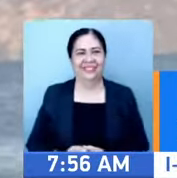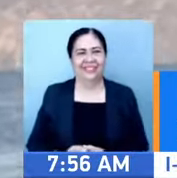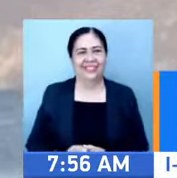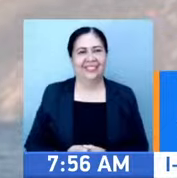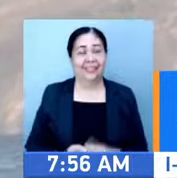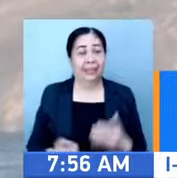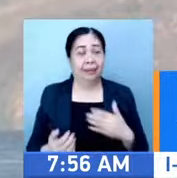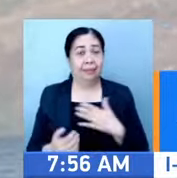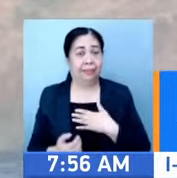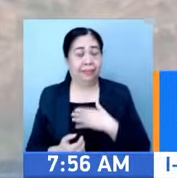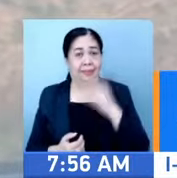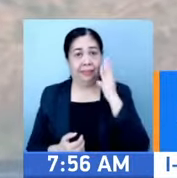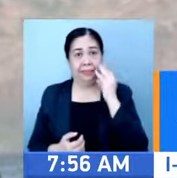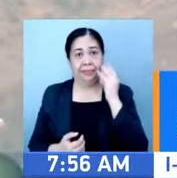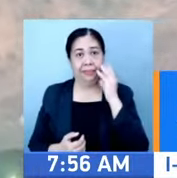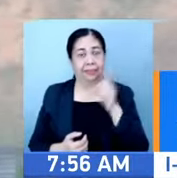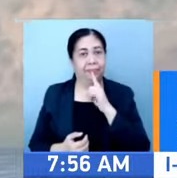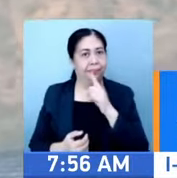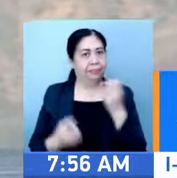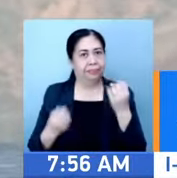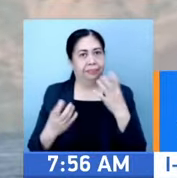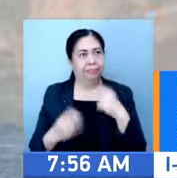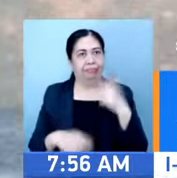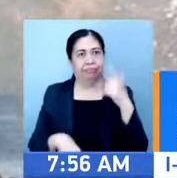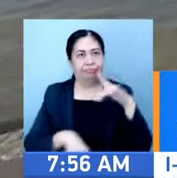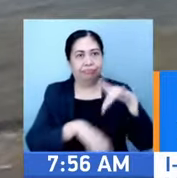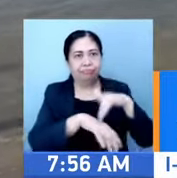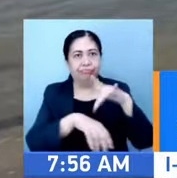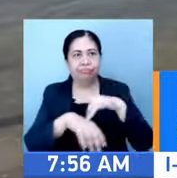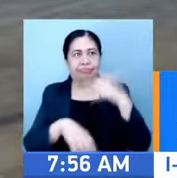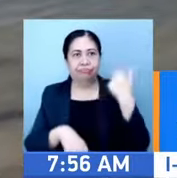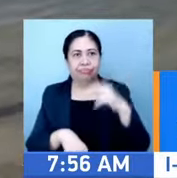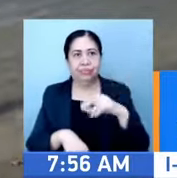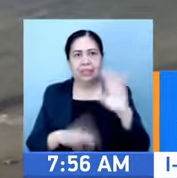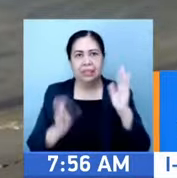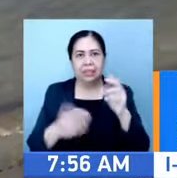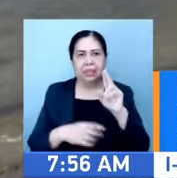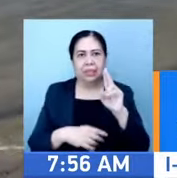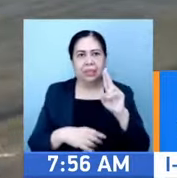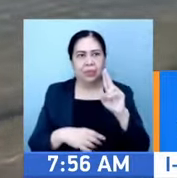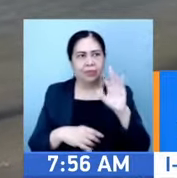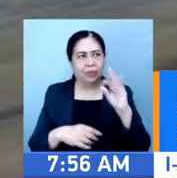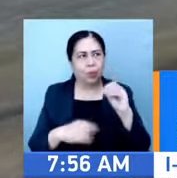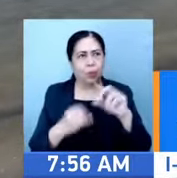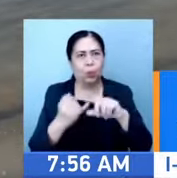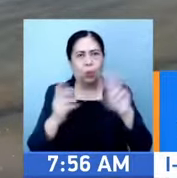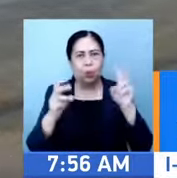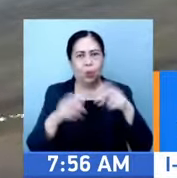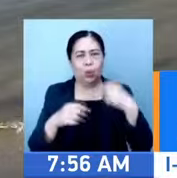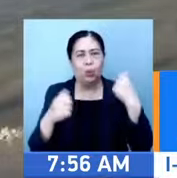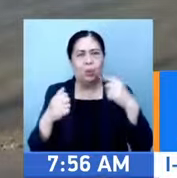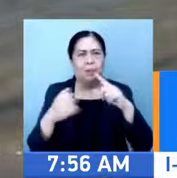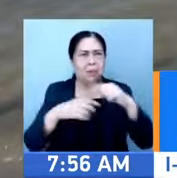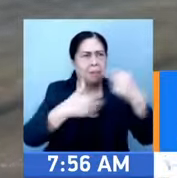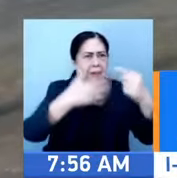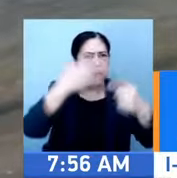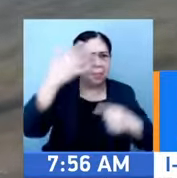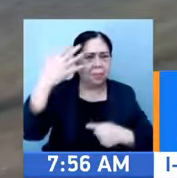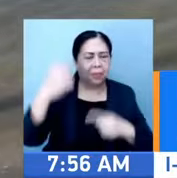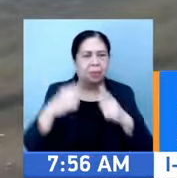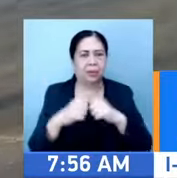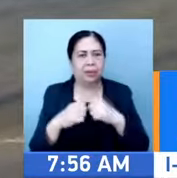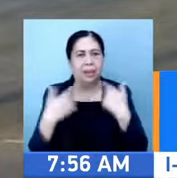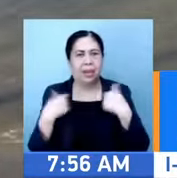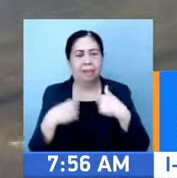dito, sobrang dami. Nakasakay ako sa UFO na sobrang tulin, sobrang may thrill. Lahat nandun na nakapag-banana boat pa